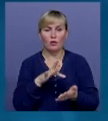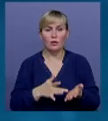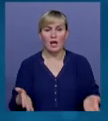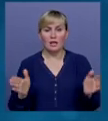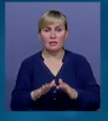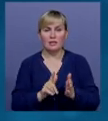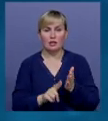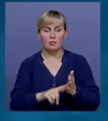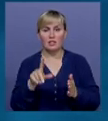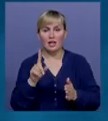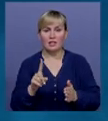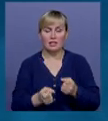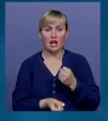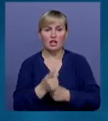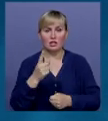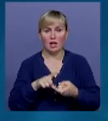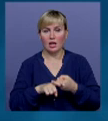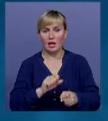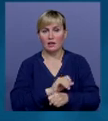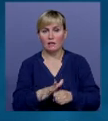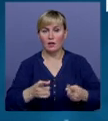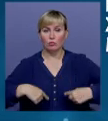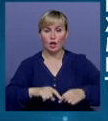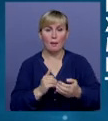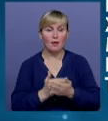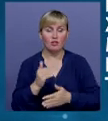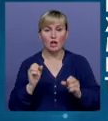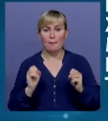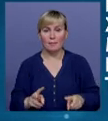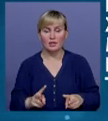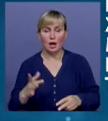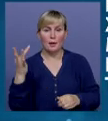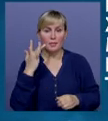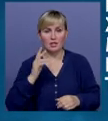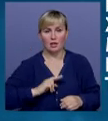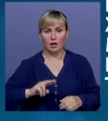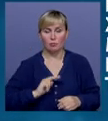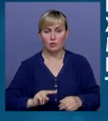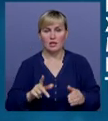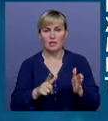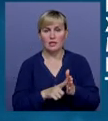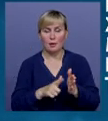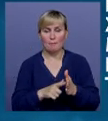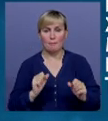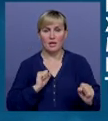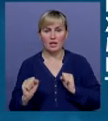остался 71 очаг коронавируса. На участках повышенной опасности постоянно работают 7 бригад